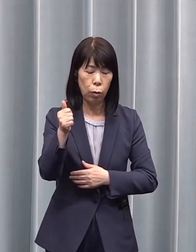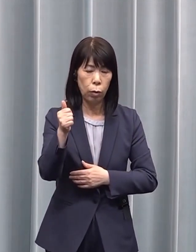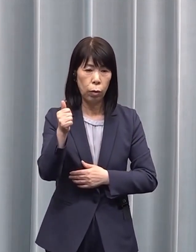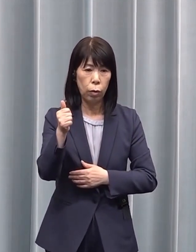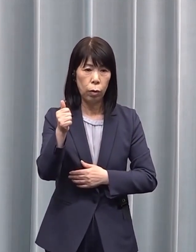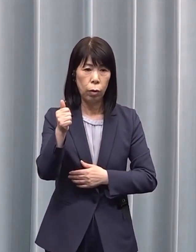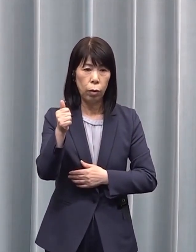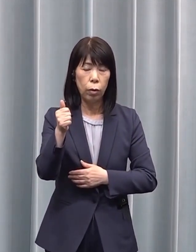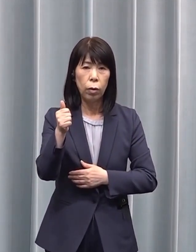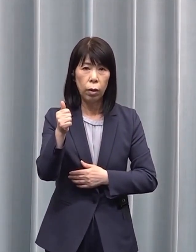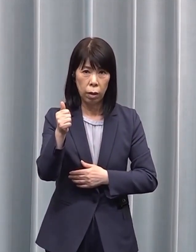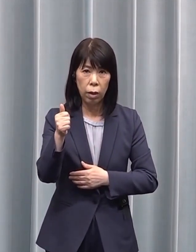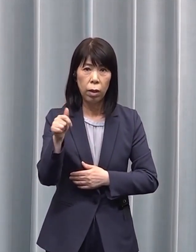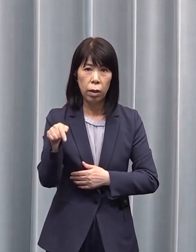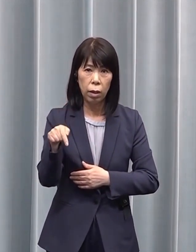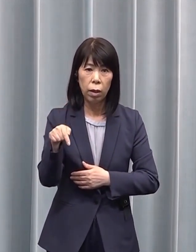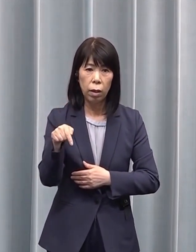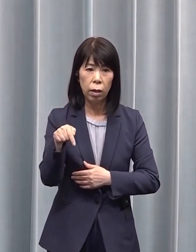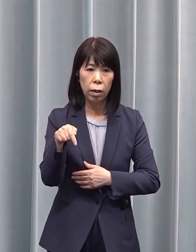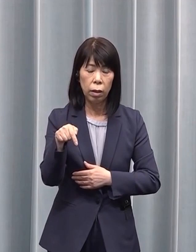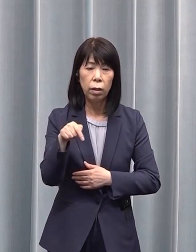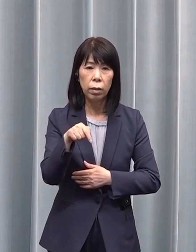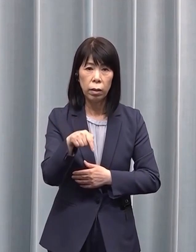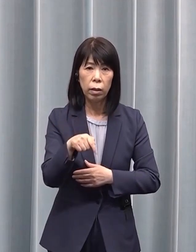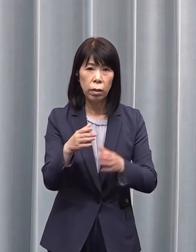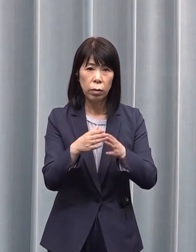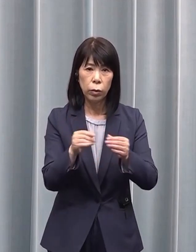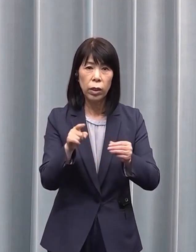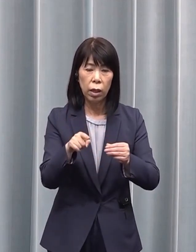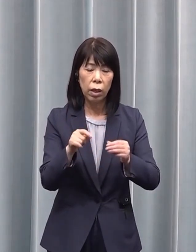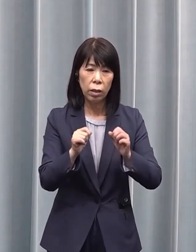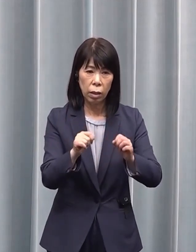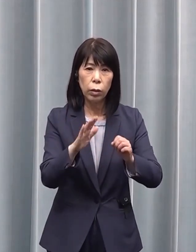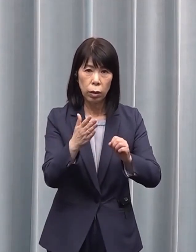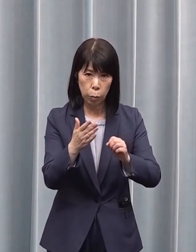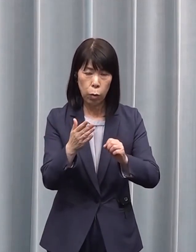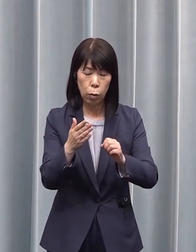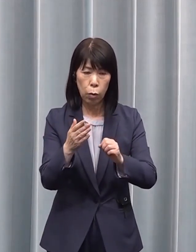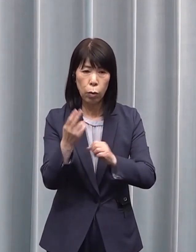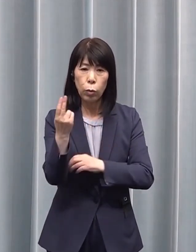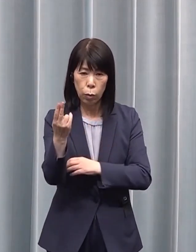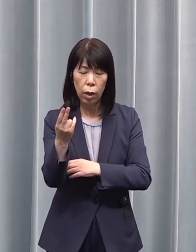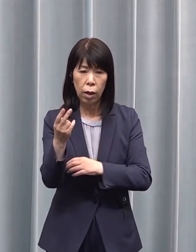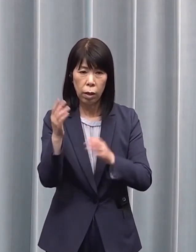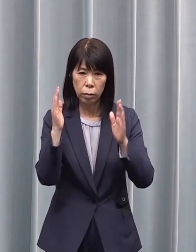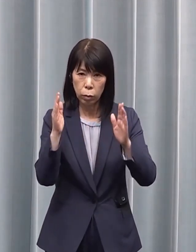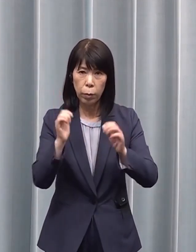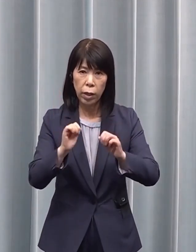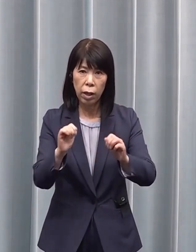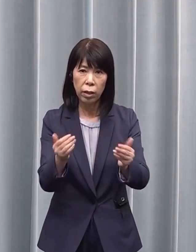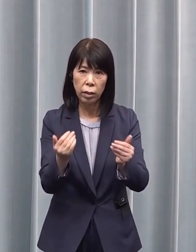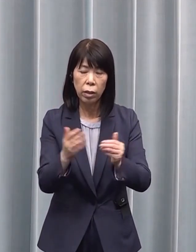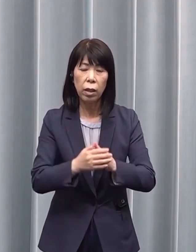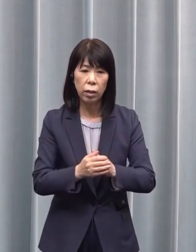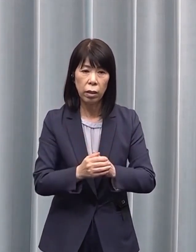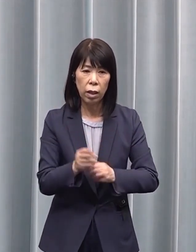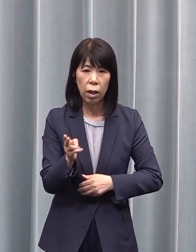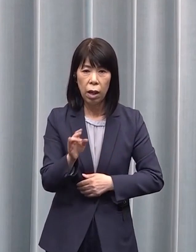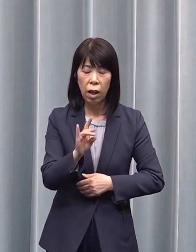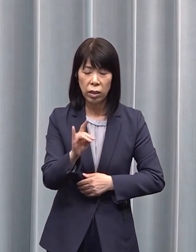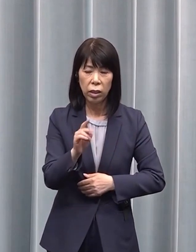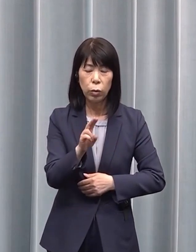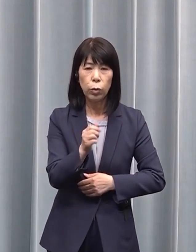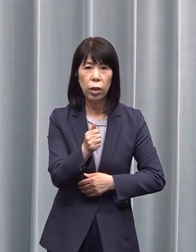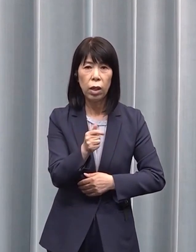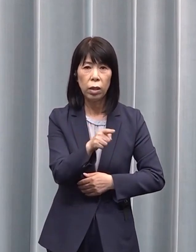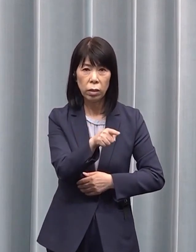施設そのものは国がやる、しかし都が一生懸命汗をくれないと困る、君が、つまり萩生田さんが文